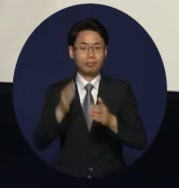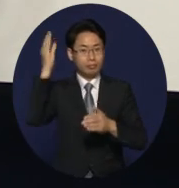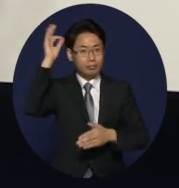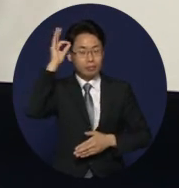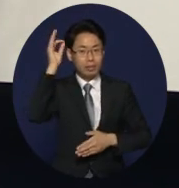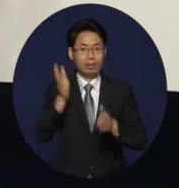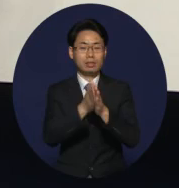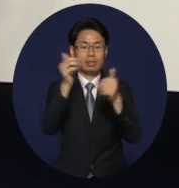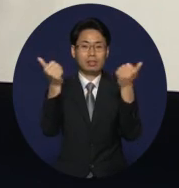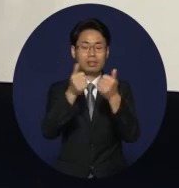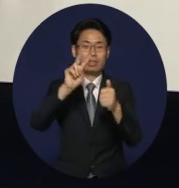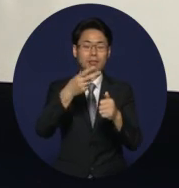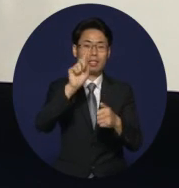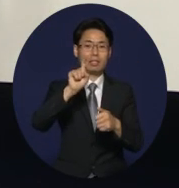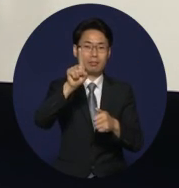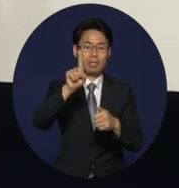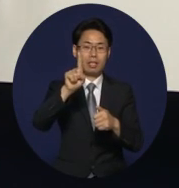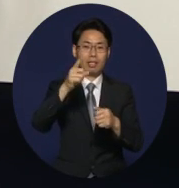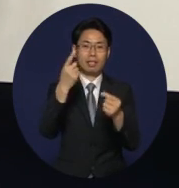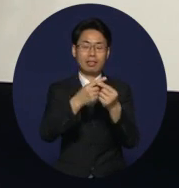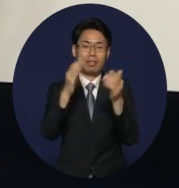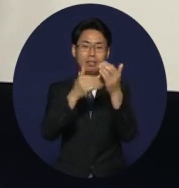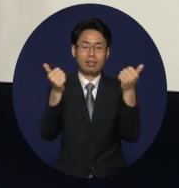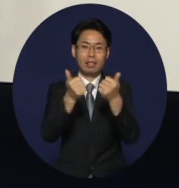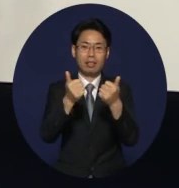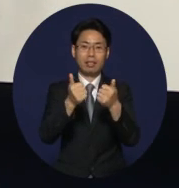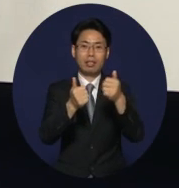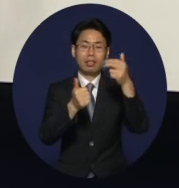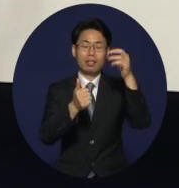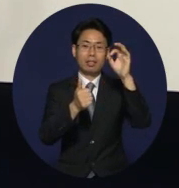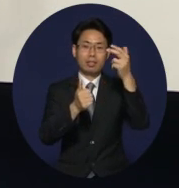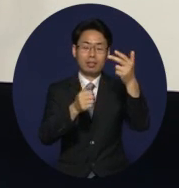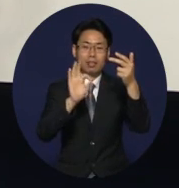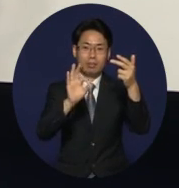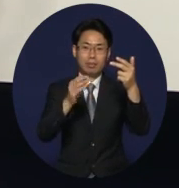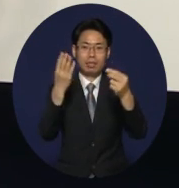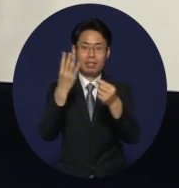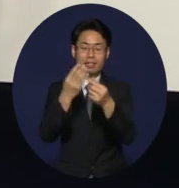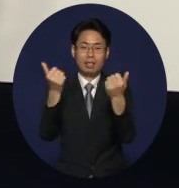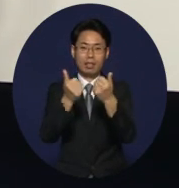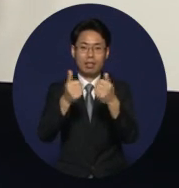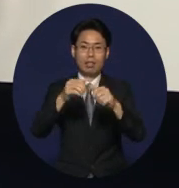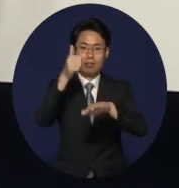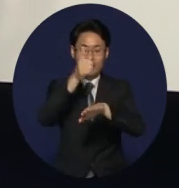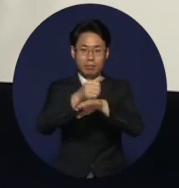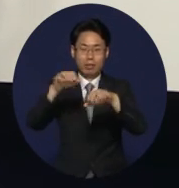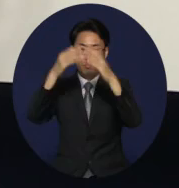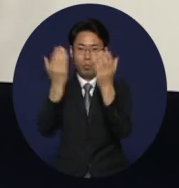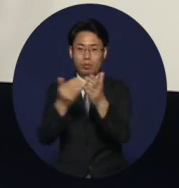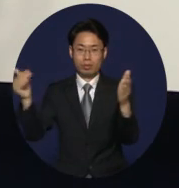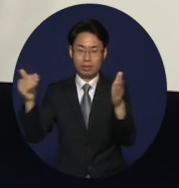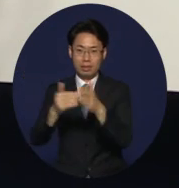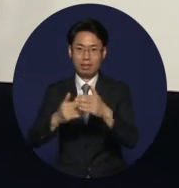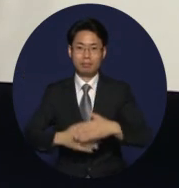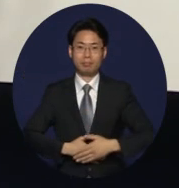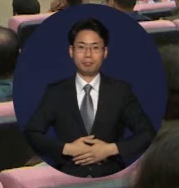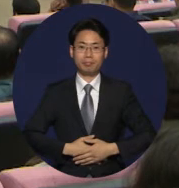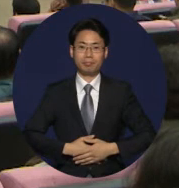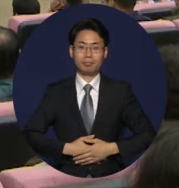포항시의회 제221회 제1차 정례회가 지난 10일 4차 본회의를 끝으로 모두 마무리됐습니다.